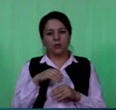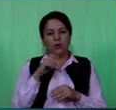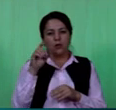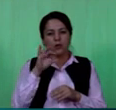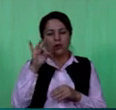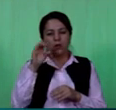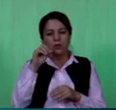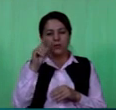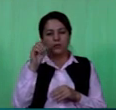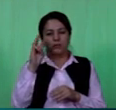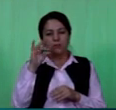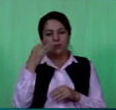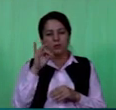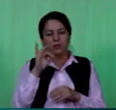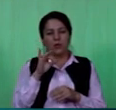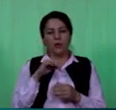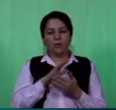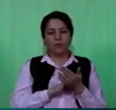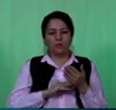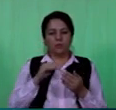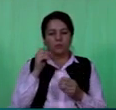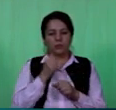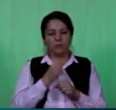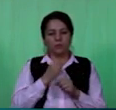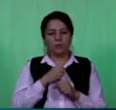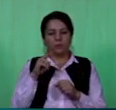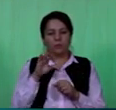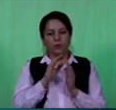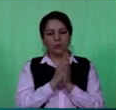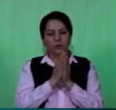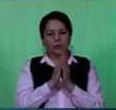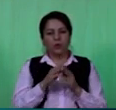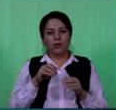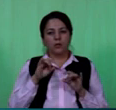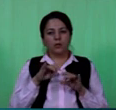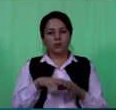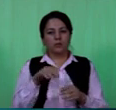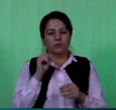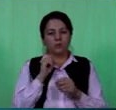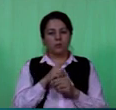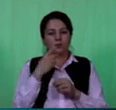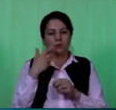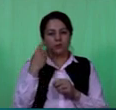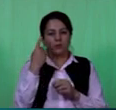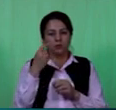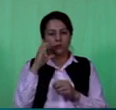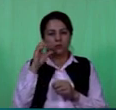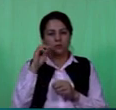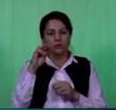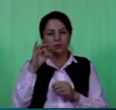продолжаем работать по учебнику решим задачу 31 на странице 204